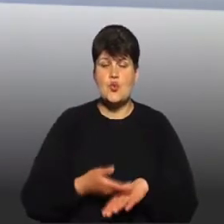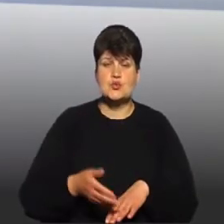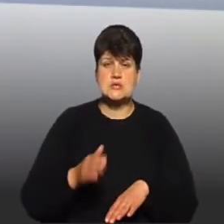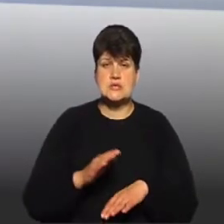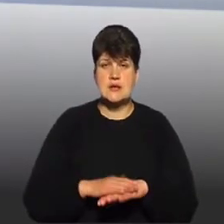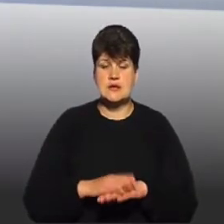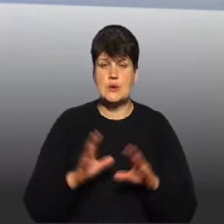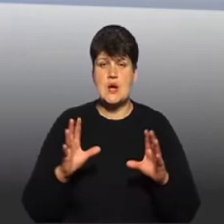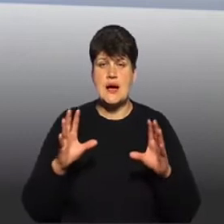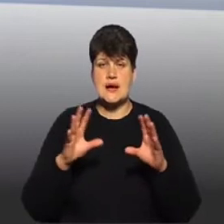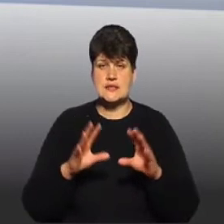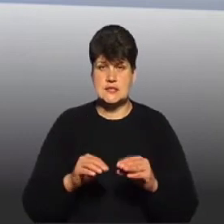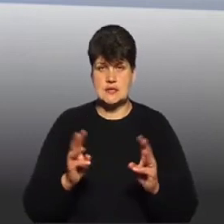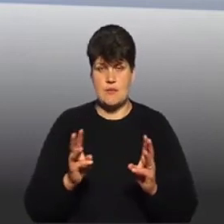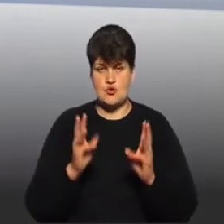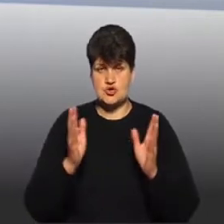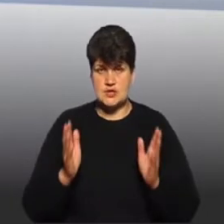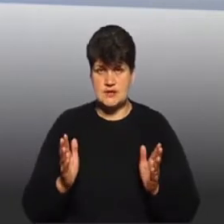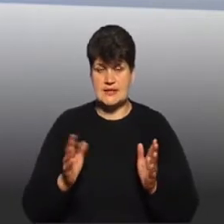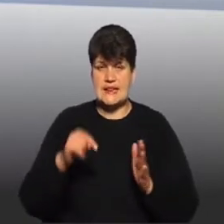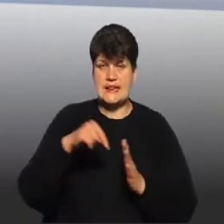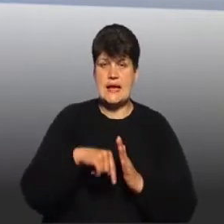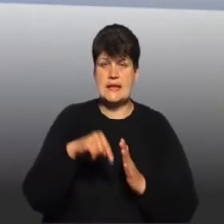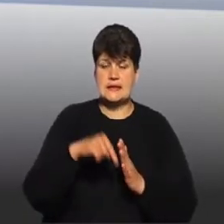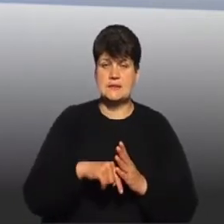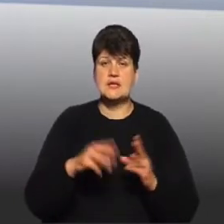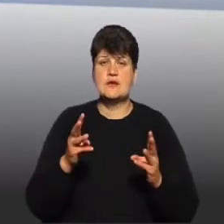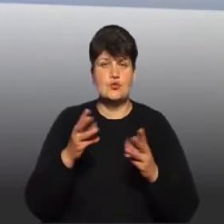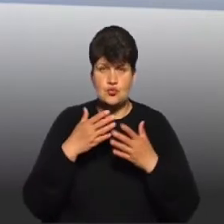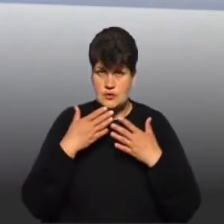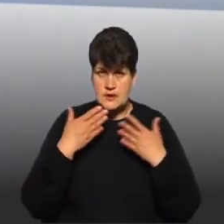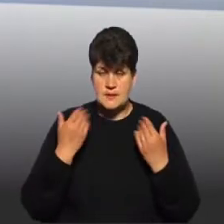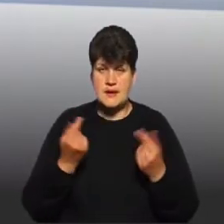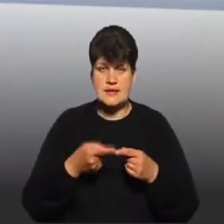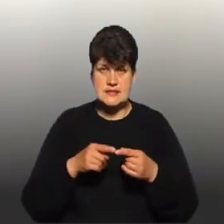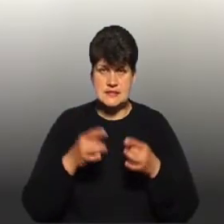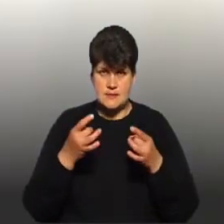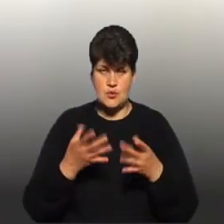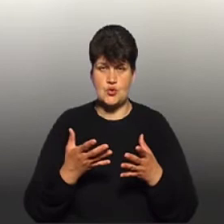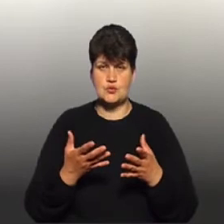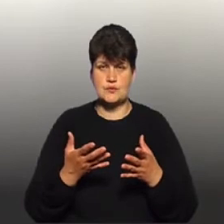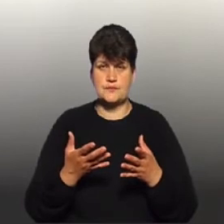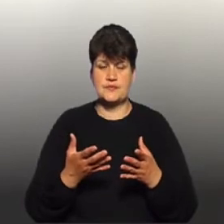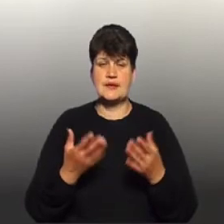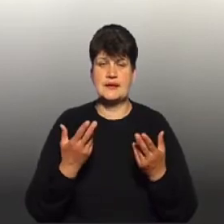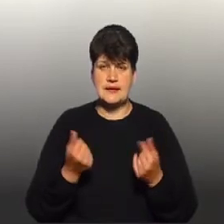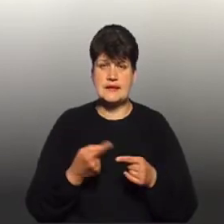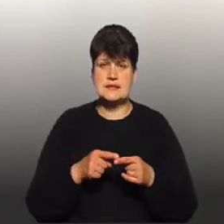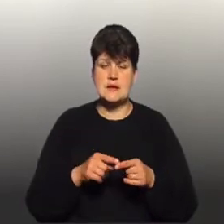цієї пожежі. На глибині вогню, як такого, немає, так? Це просто тліє сміття. Відбувається тління, так.